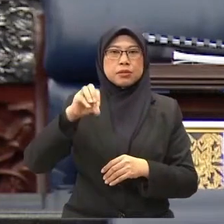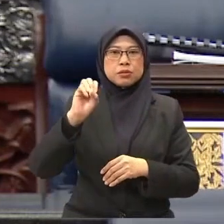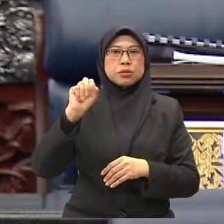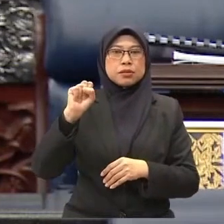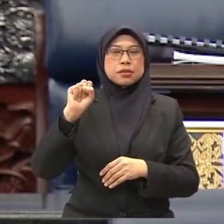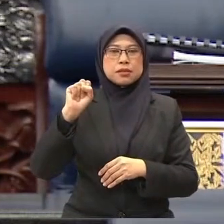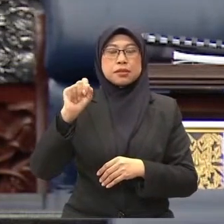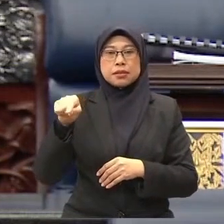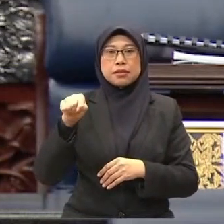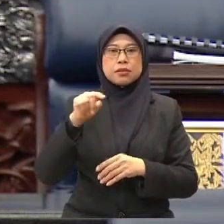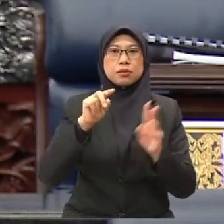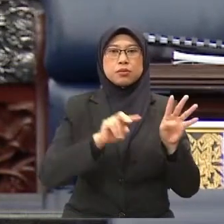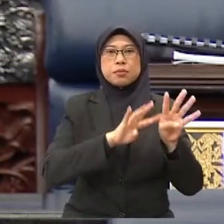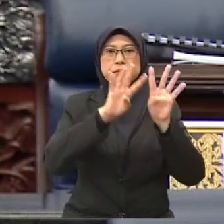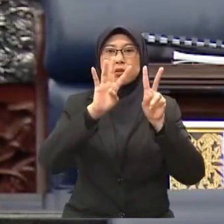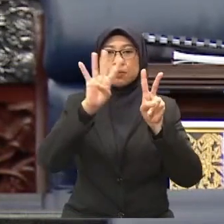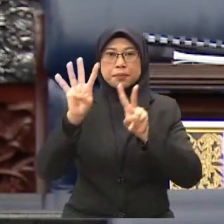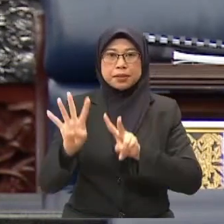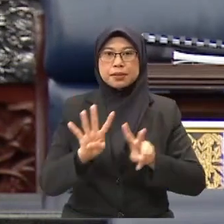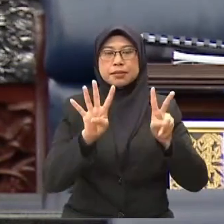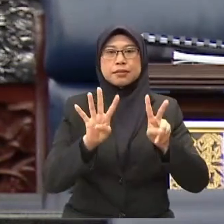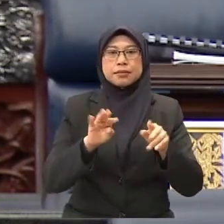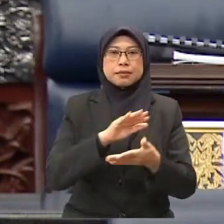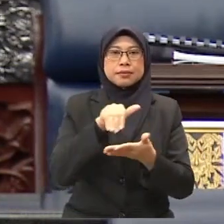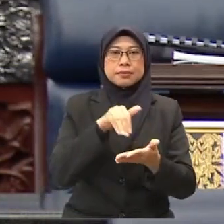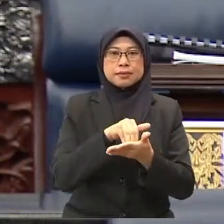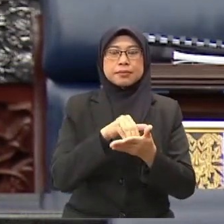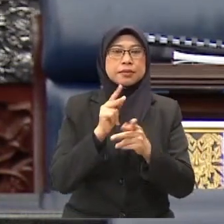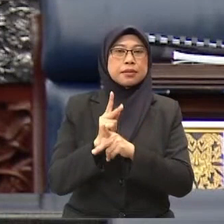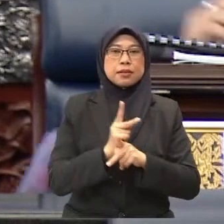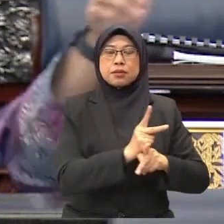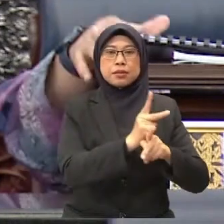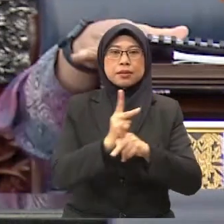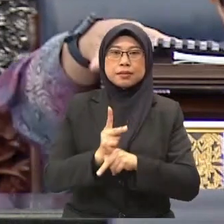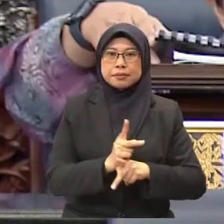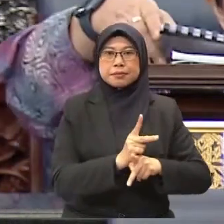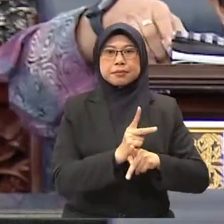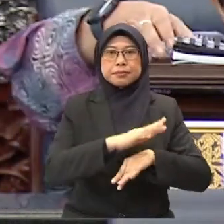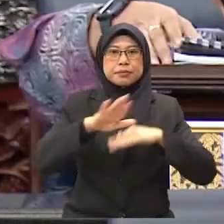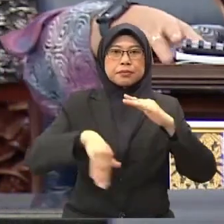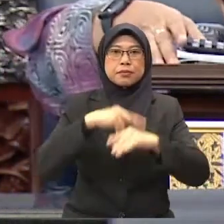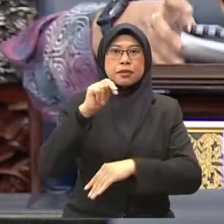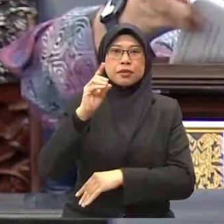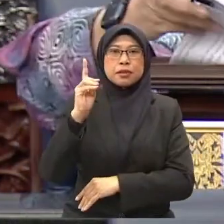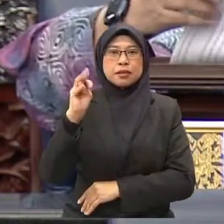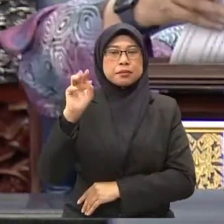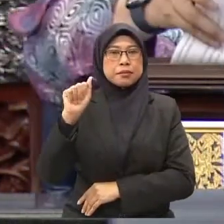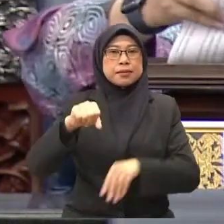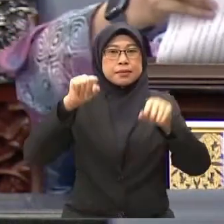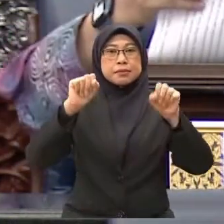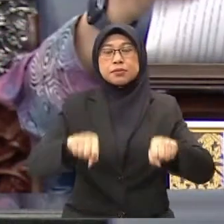beroperasi 24 jam di Pusat Kawalan Bencana Negara, NDCC, di bawah NADMA bagi